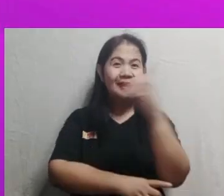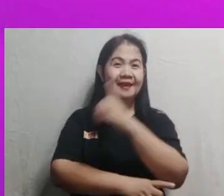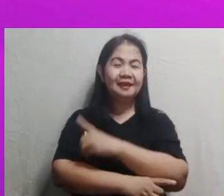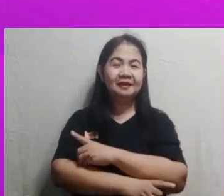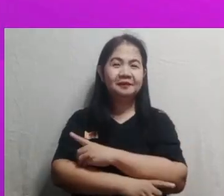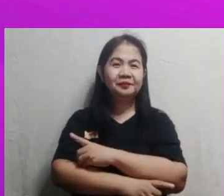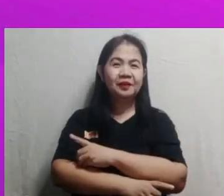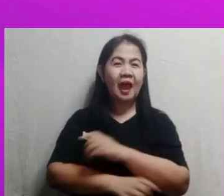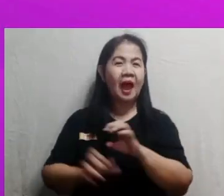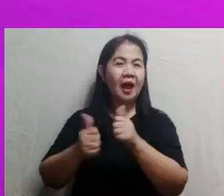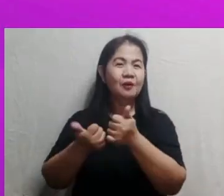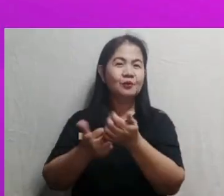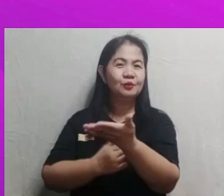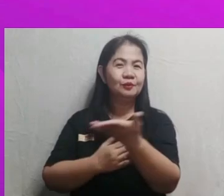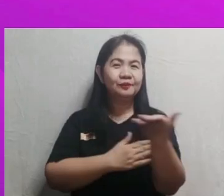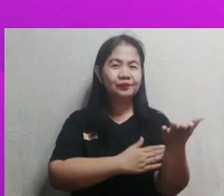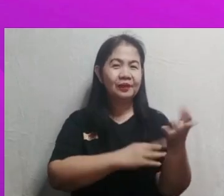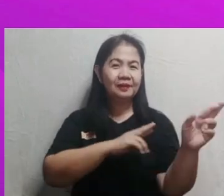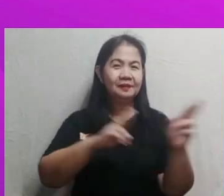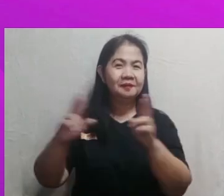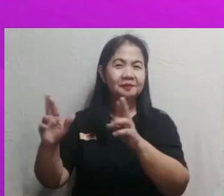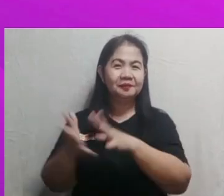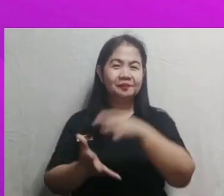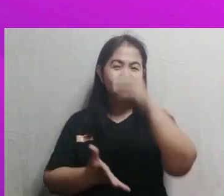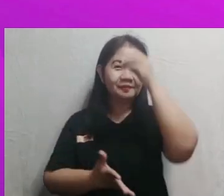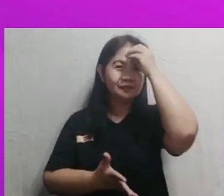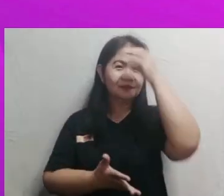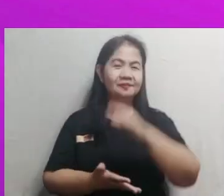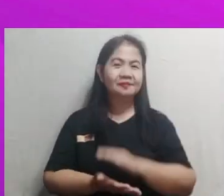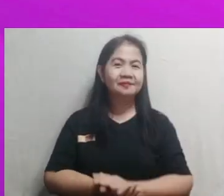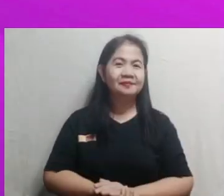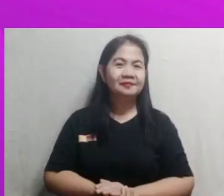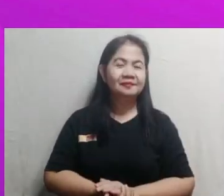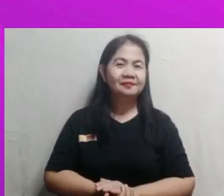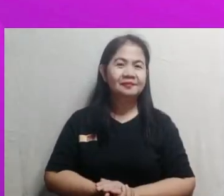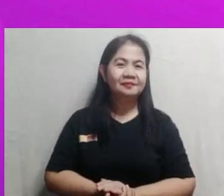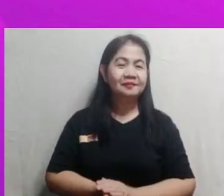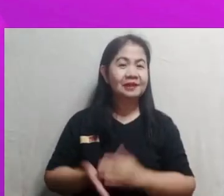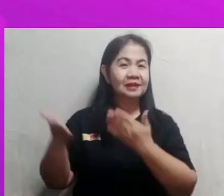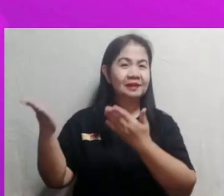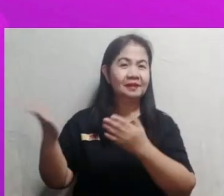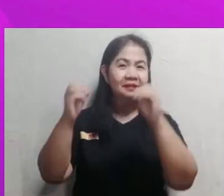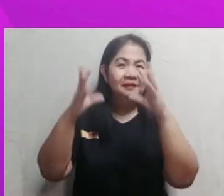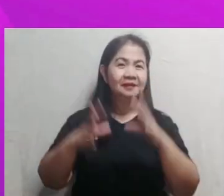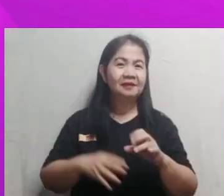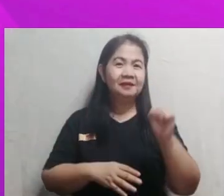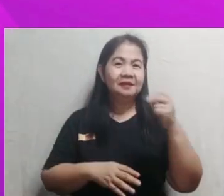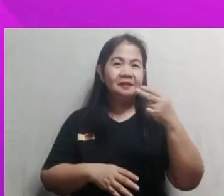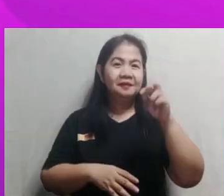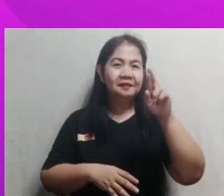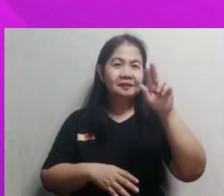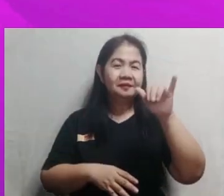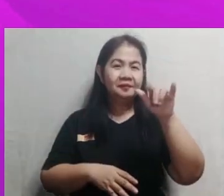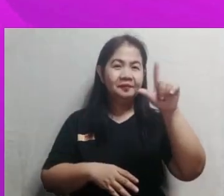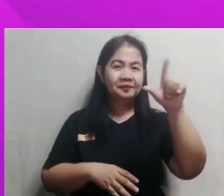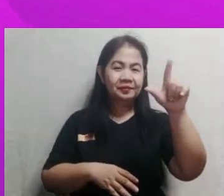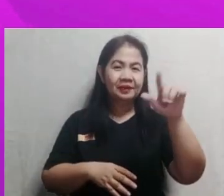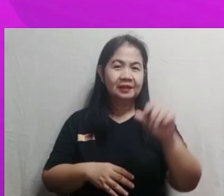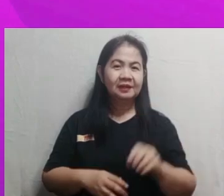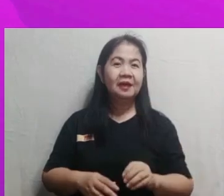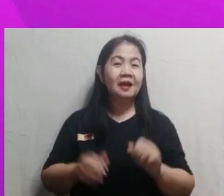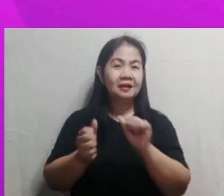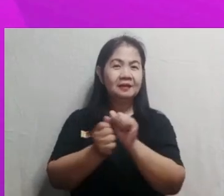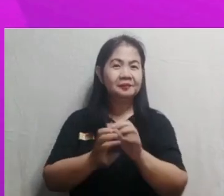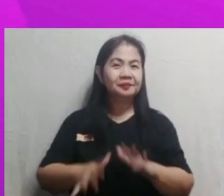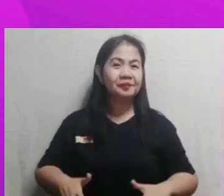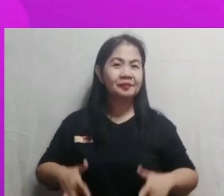Magandang araw! Kumusta ka? Handa ka na bang matuto? Ako si Teacher Cheryl, ang iyong kabuhay